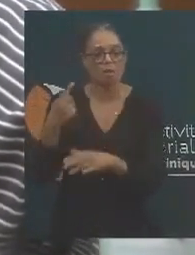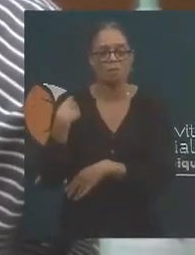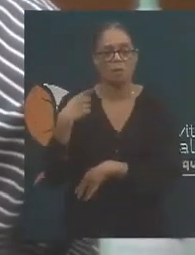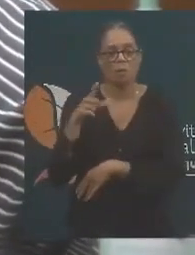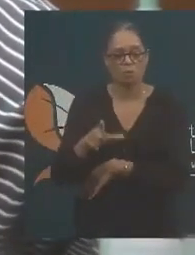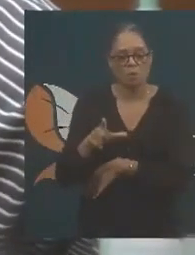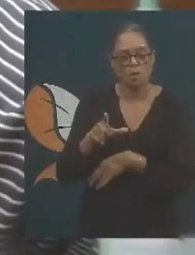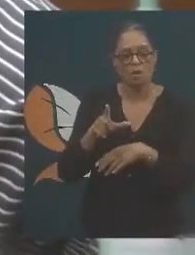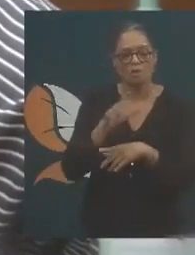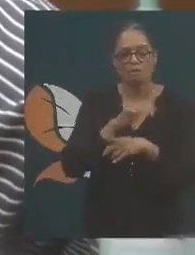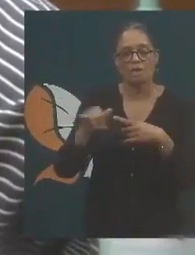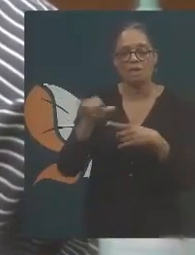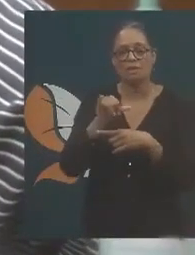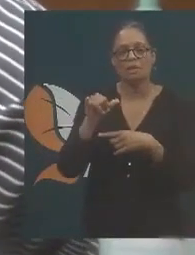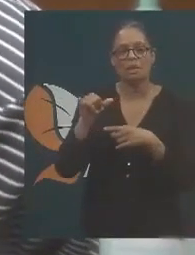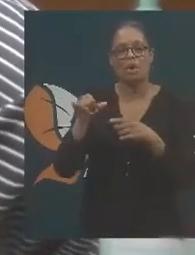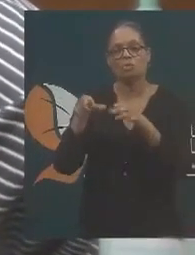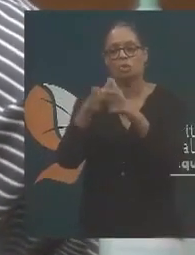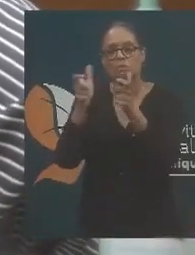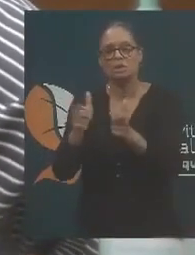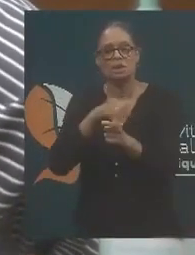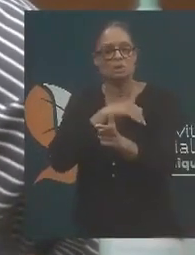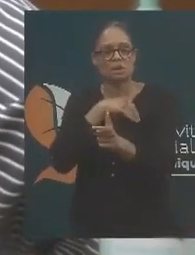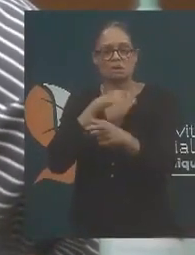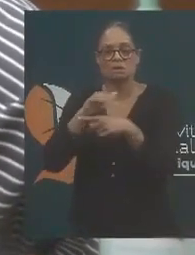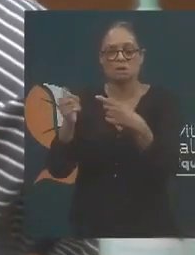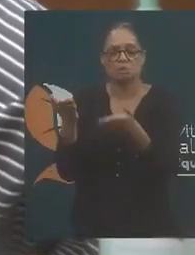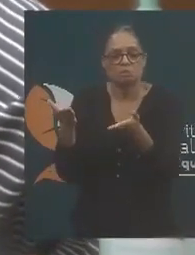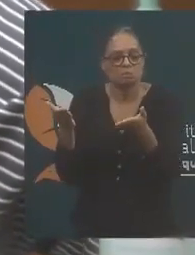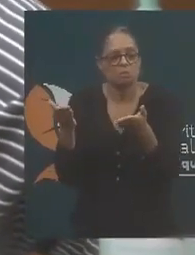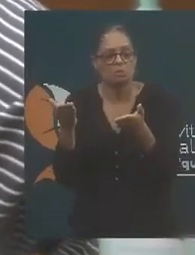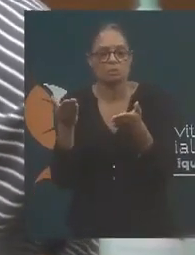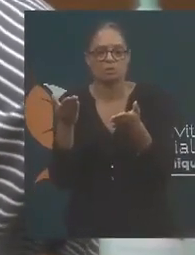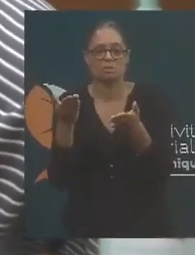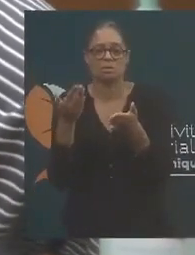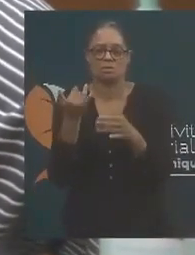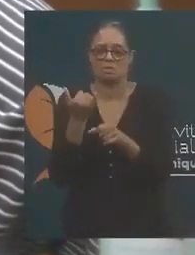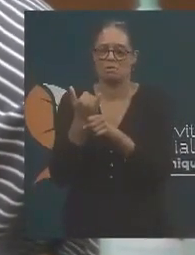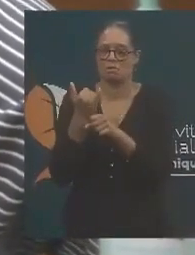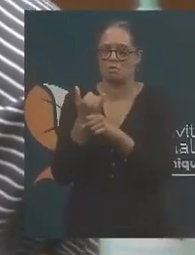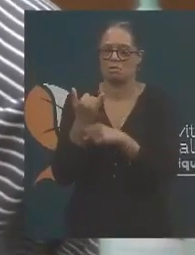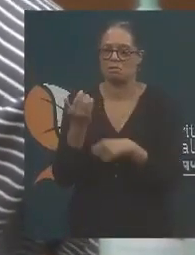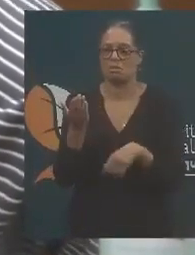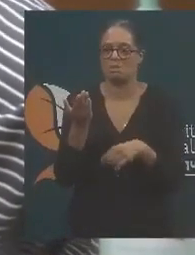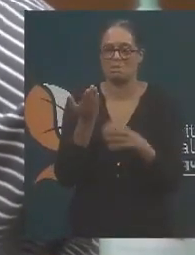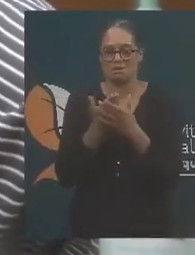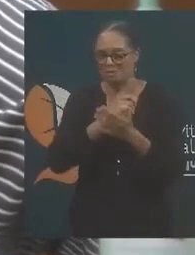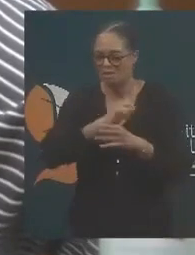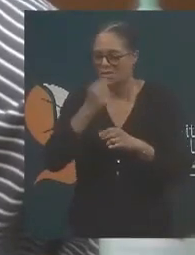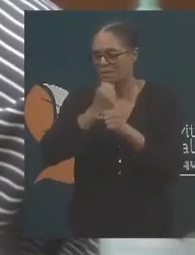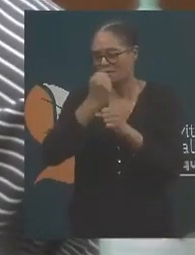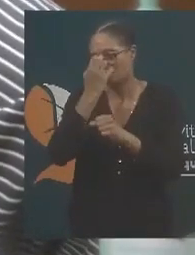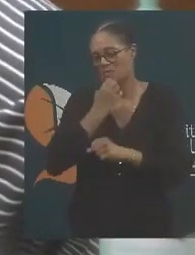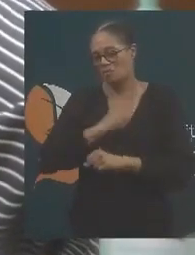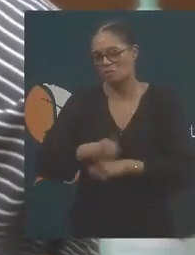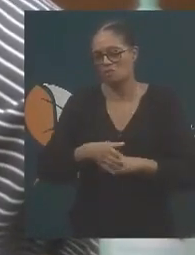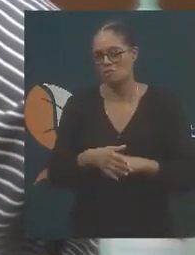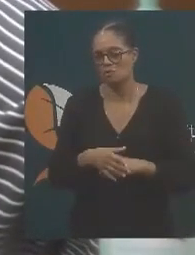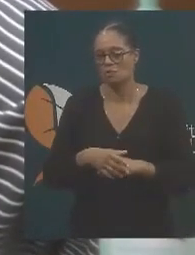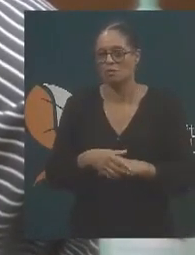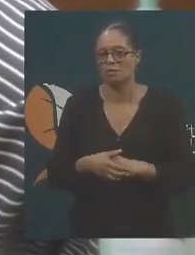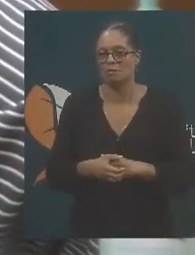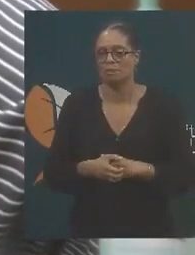été établi par un cabinet, etc. Ça ne me paraît pas un travail sérieux tel que nous le